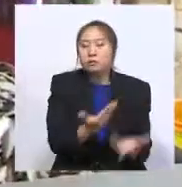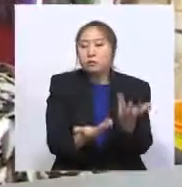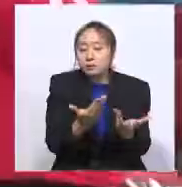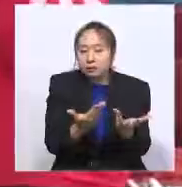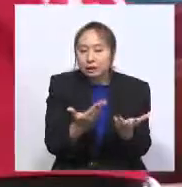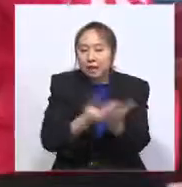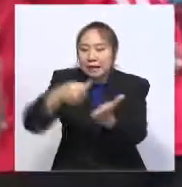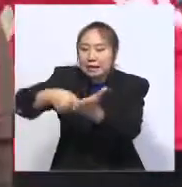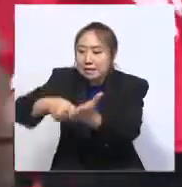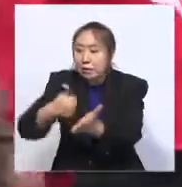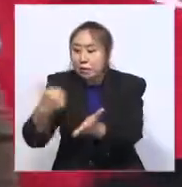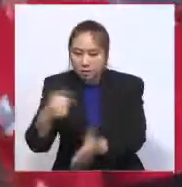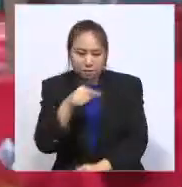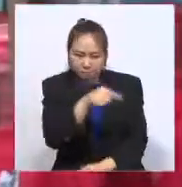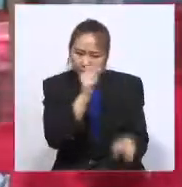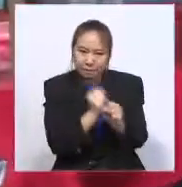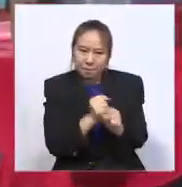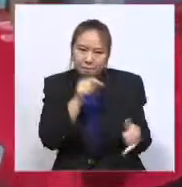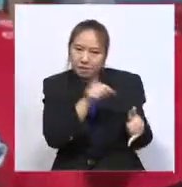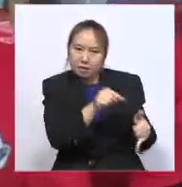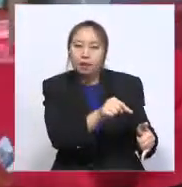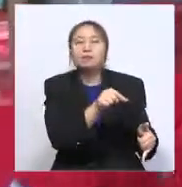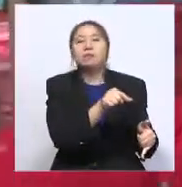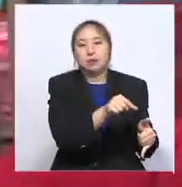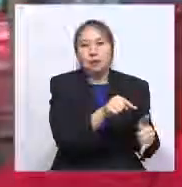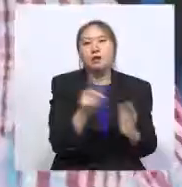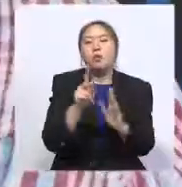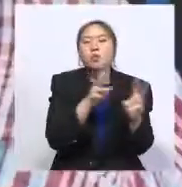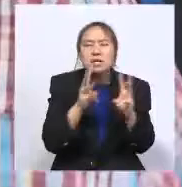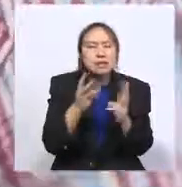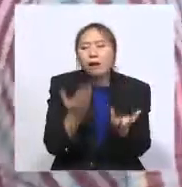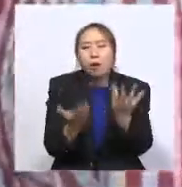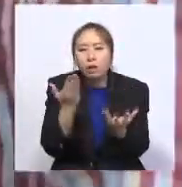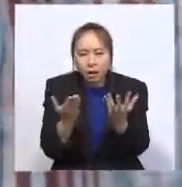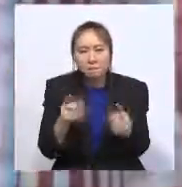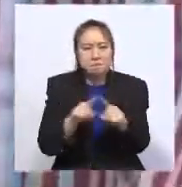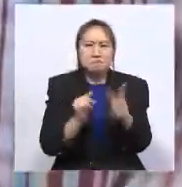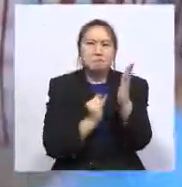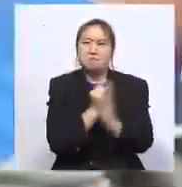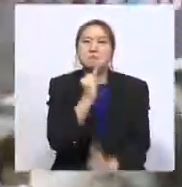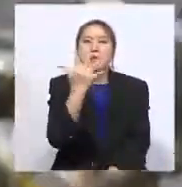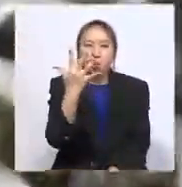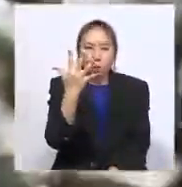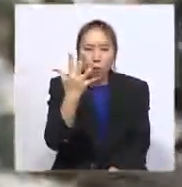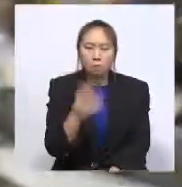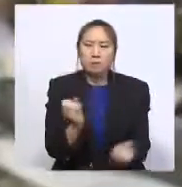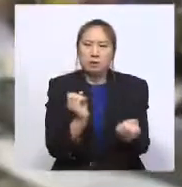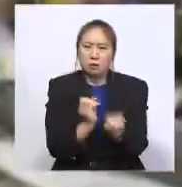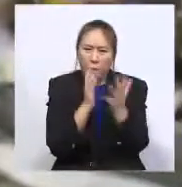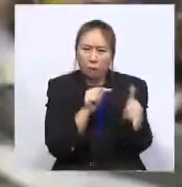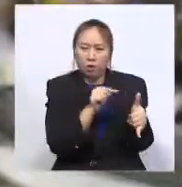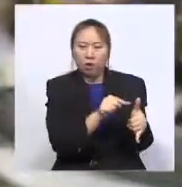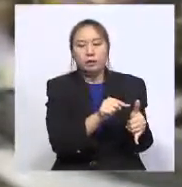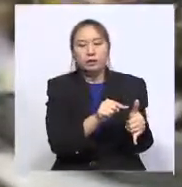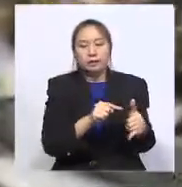ลอื่นมาเป็นสิ่งผูกมัดโดยมิชอบหรือด้วยวิธีอื่นใดโดยมิชอบที่ทำให้บุคคลนั้น